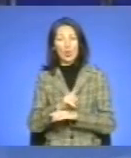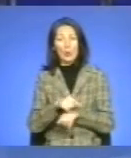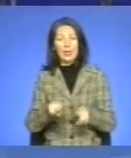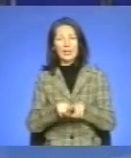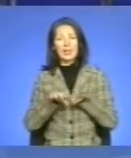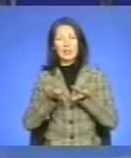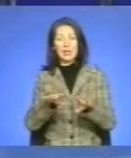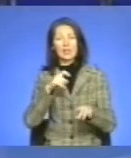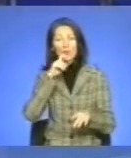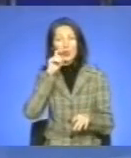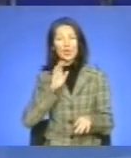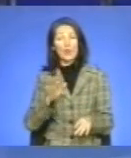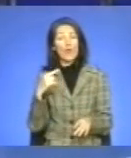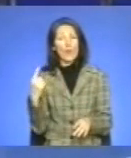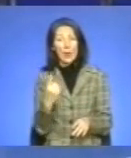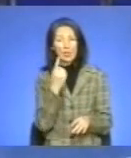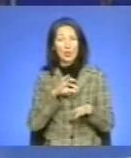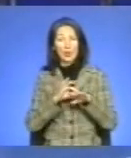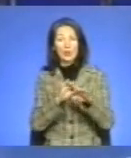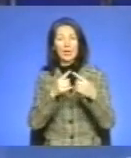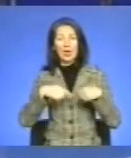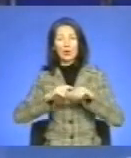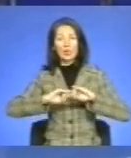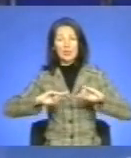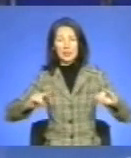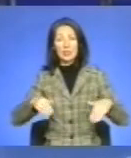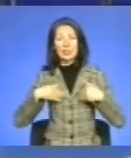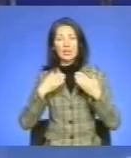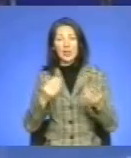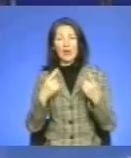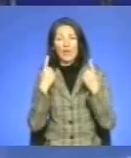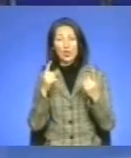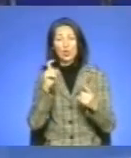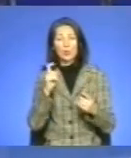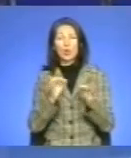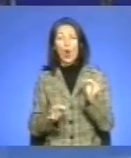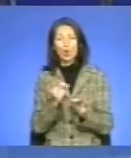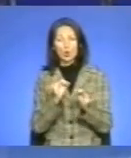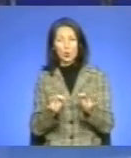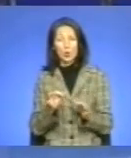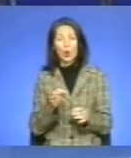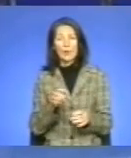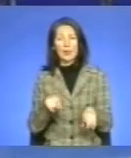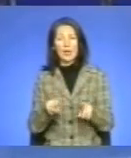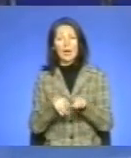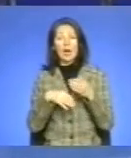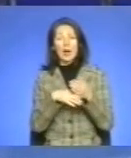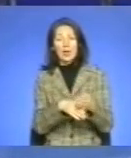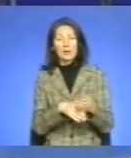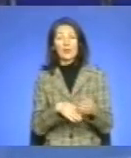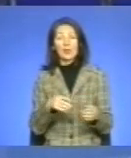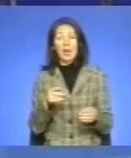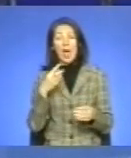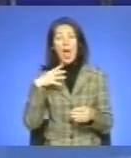Україні відбувся вперше. Провели круглий стіл за ініціативи Вищого господарського суду України та за сприяння Львівського апеляційного господарського